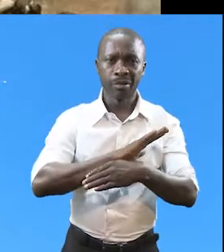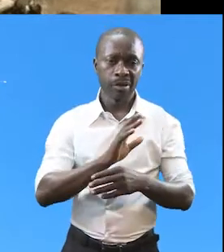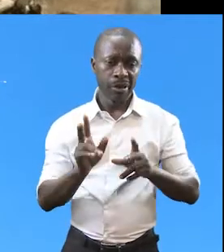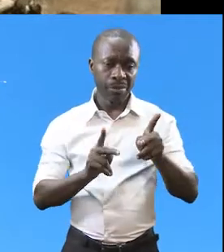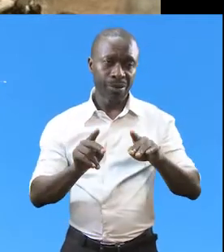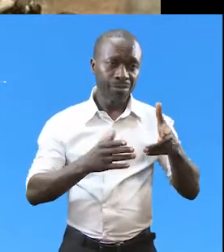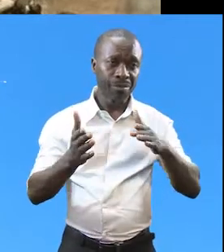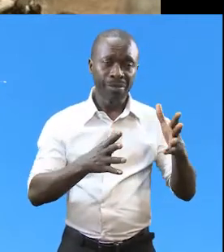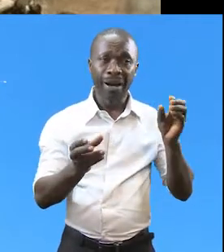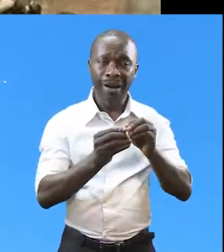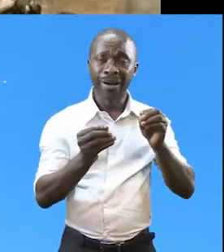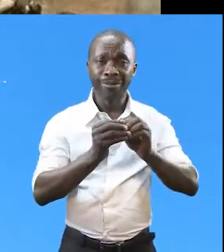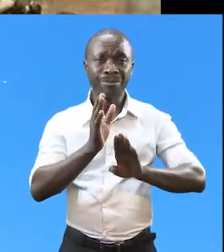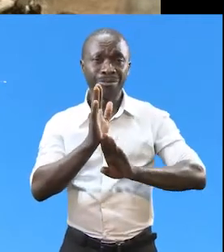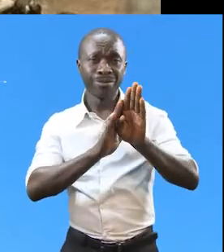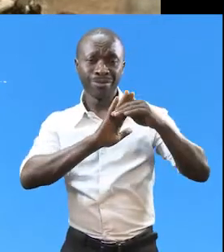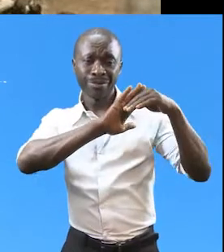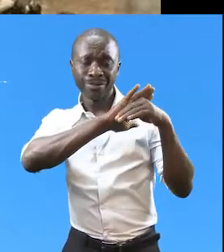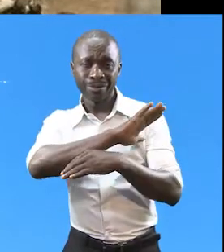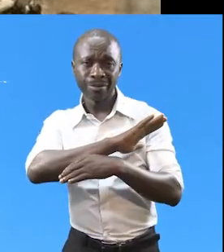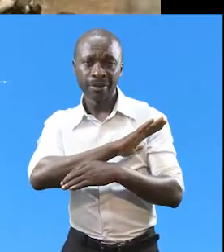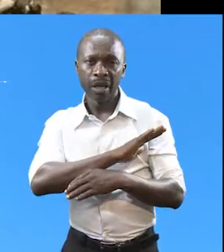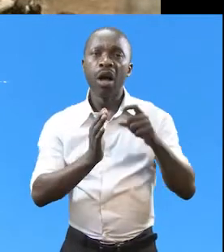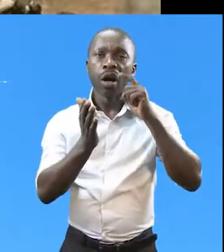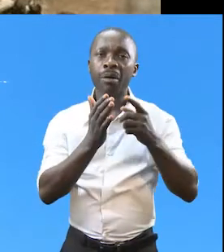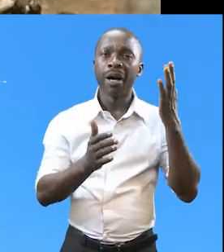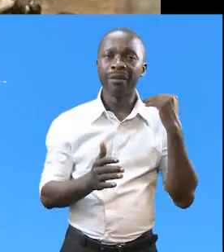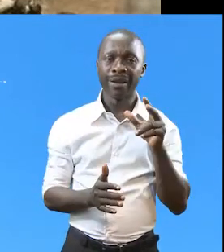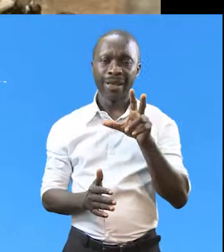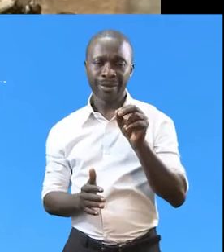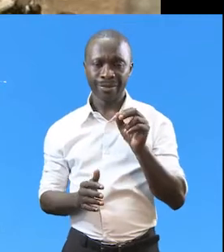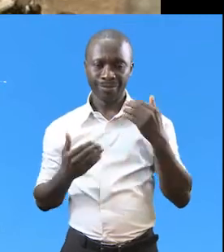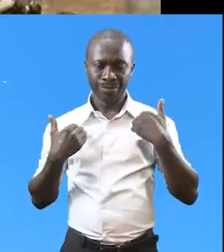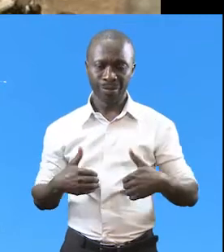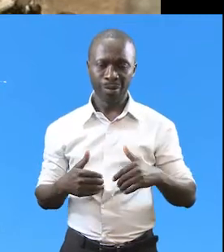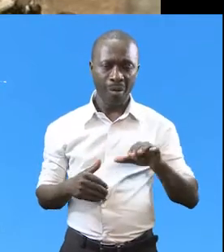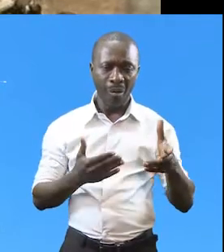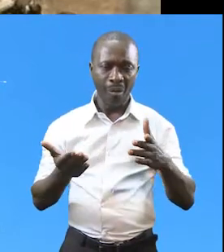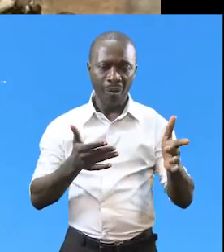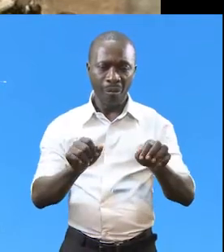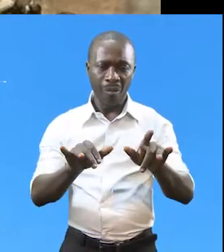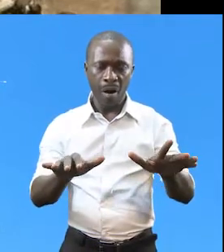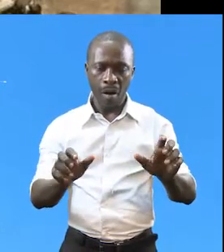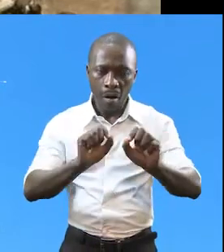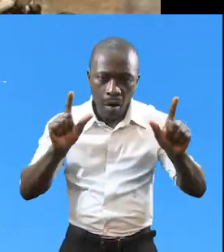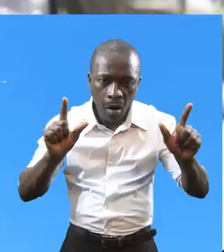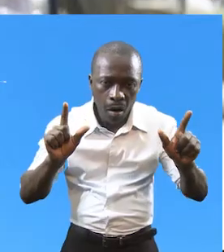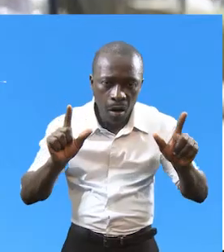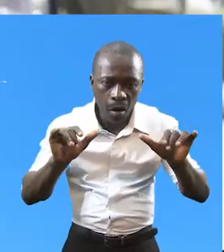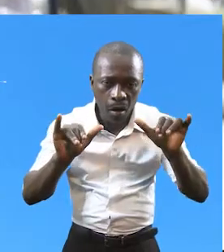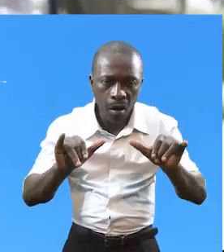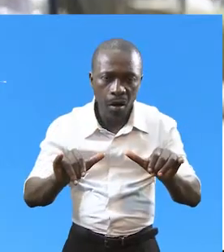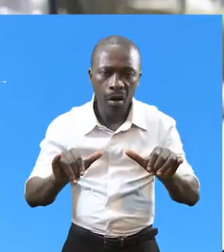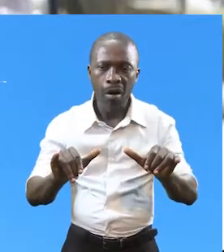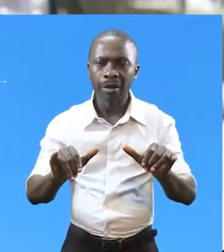depuis lundi, une trentaine de corps sans vie a été découvert du côté de la chefferie de Massou. Selon le président de la coordination de la